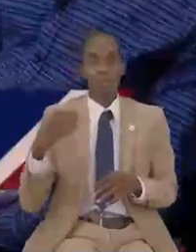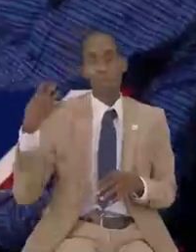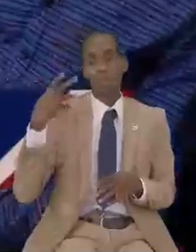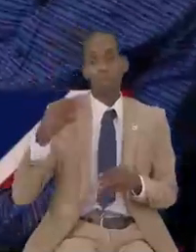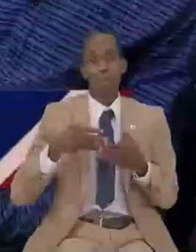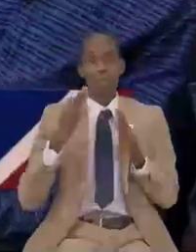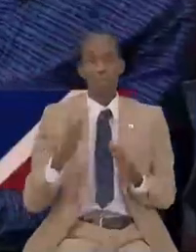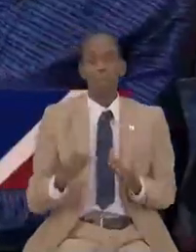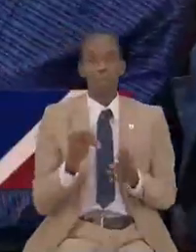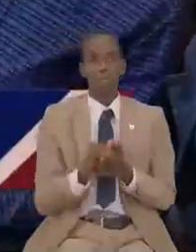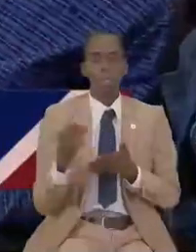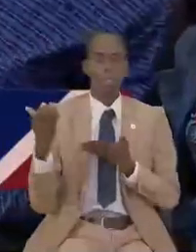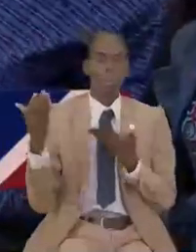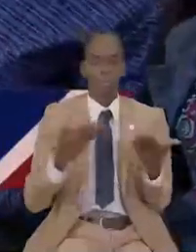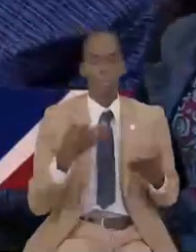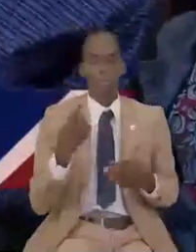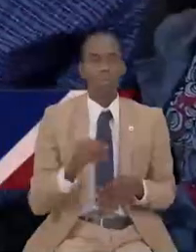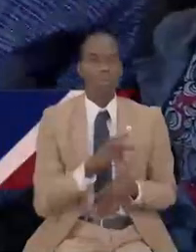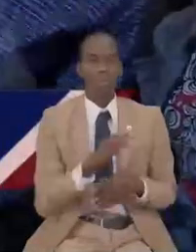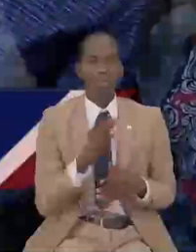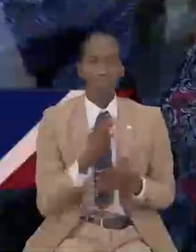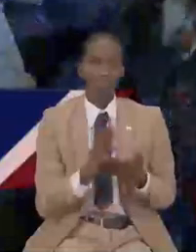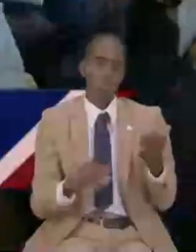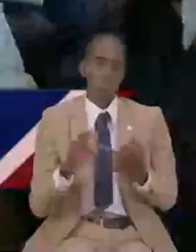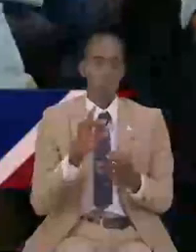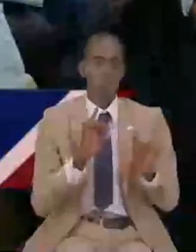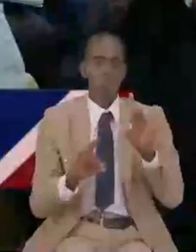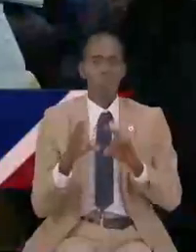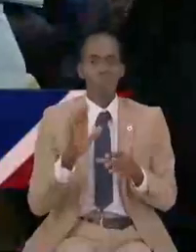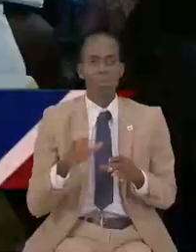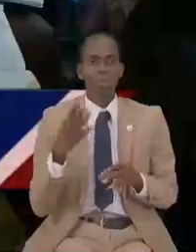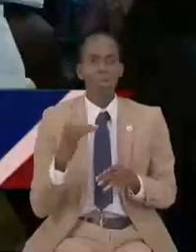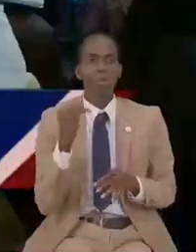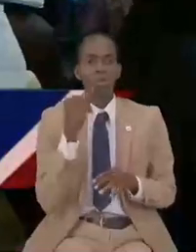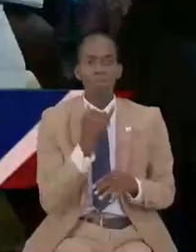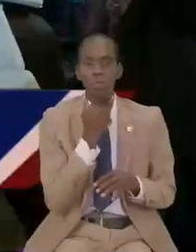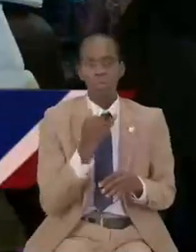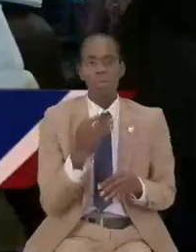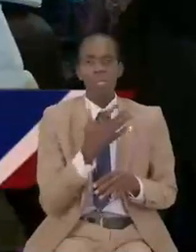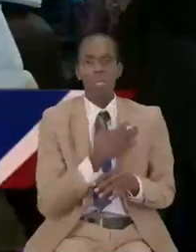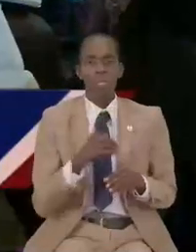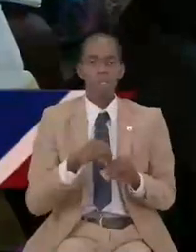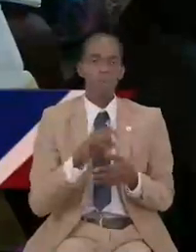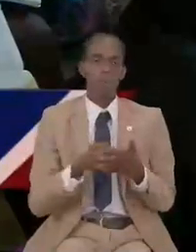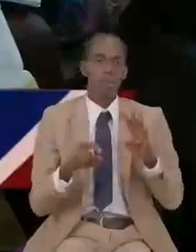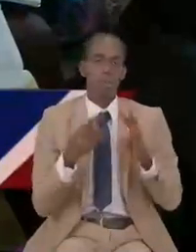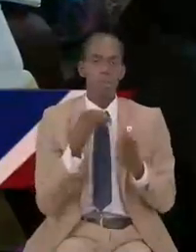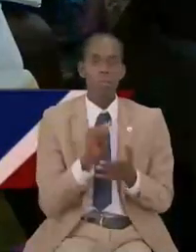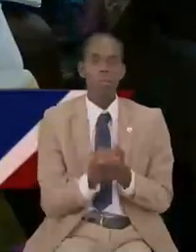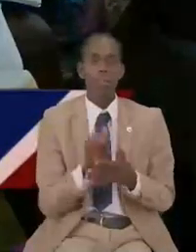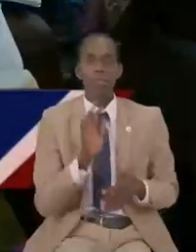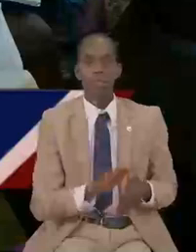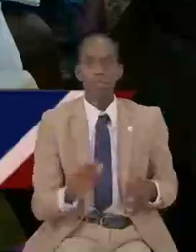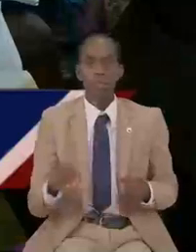de race royale ou de famille noble. Verset 4. De jeunes garçons